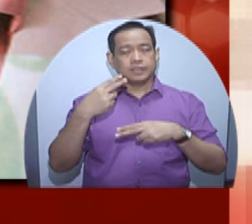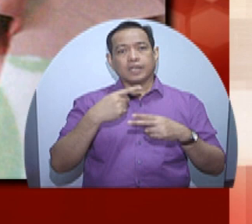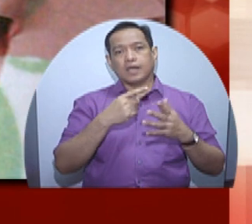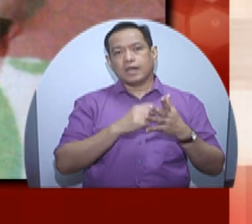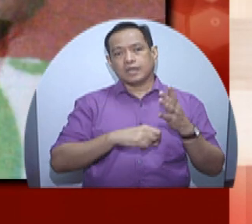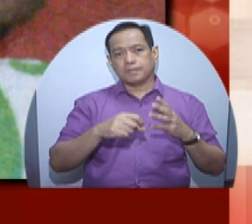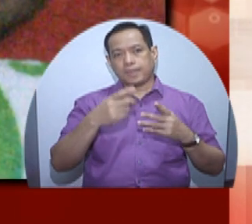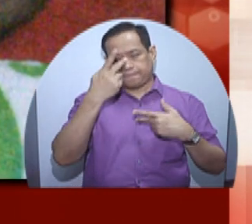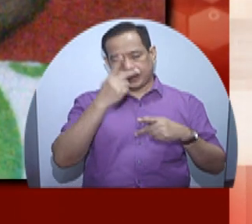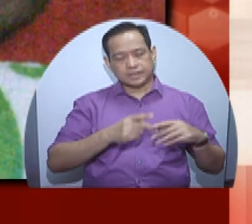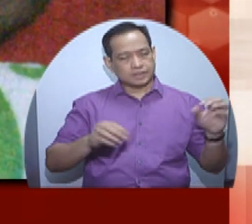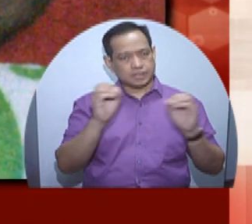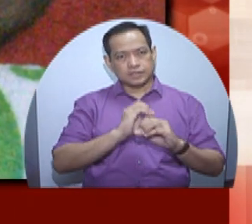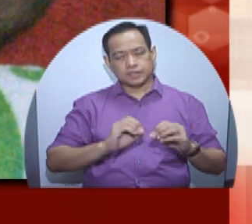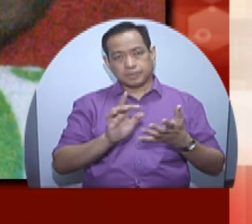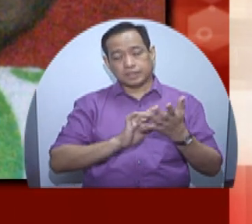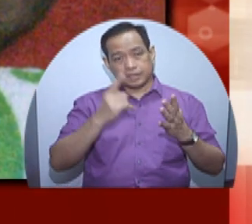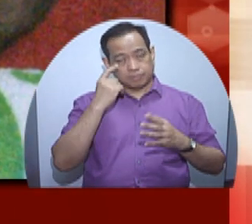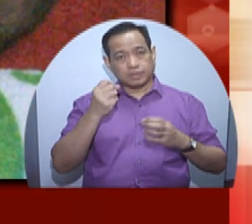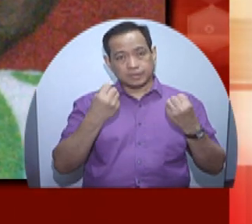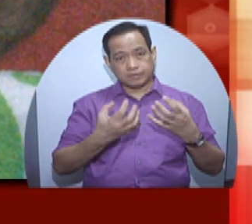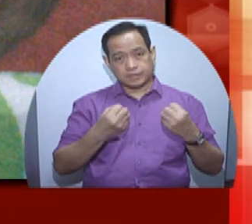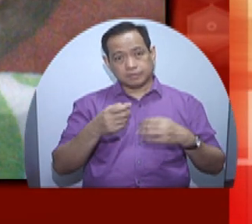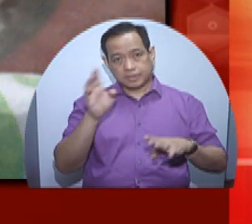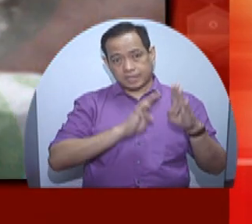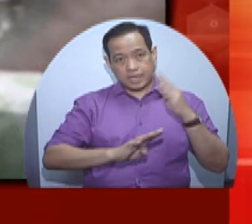pasyente. Walang gamot para sa multiple